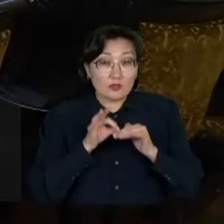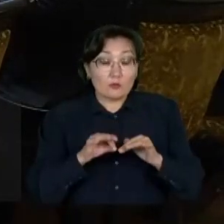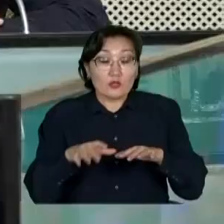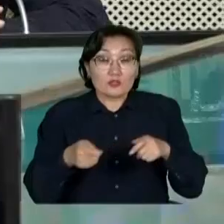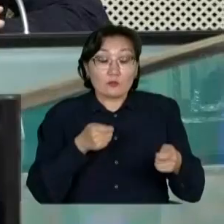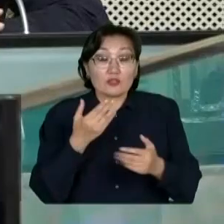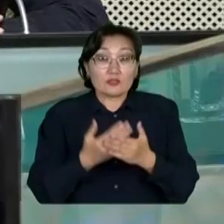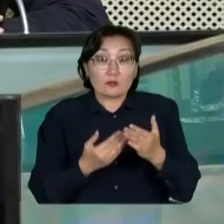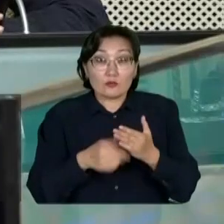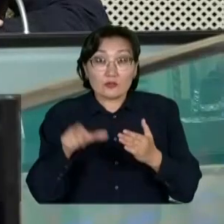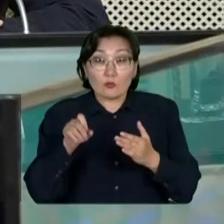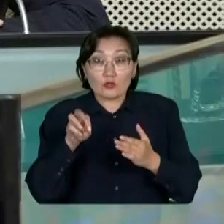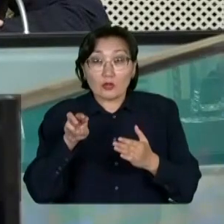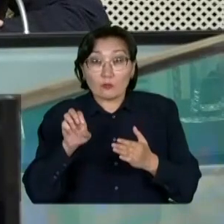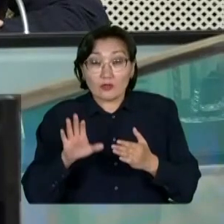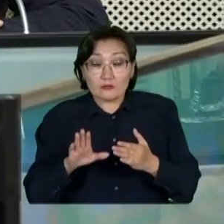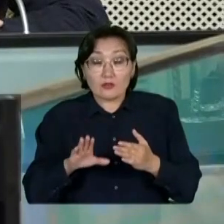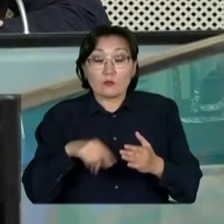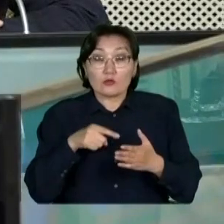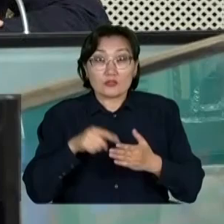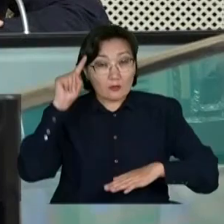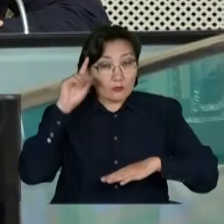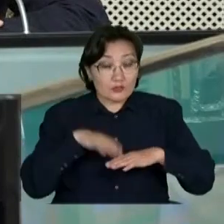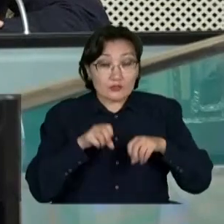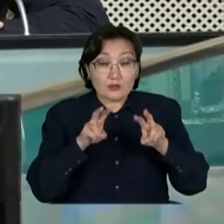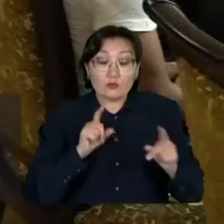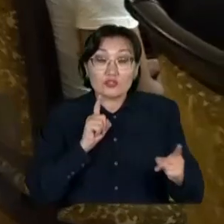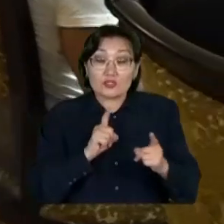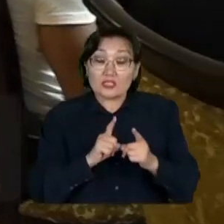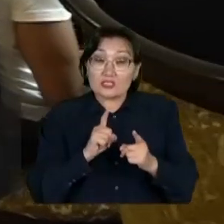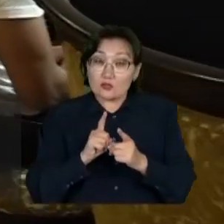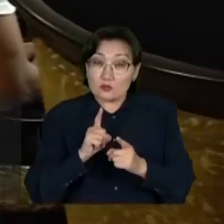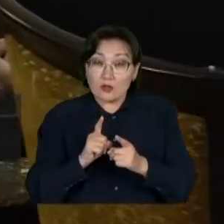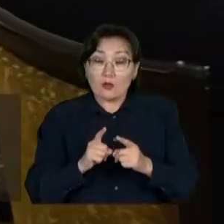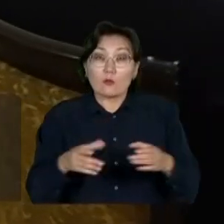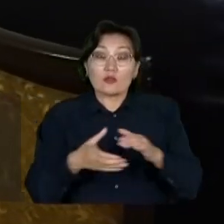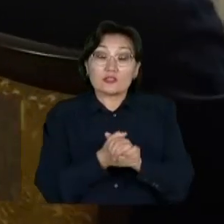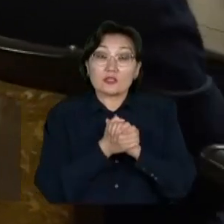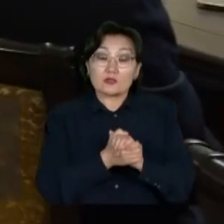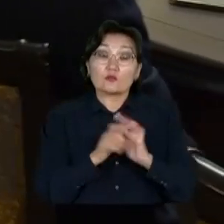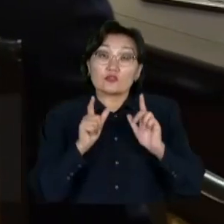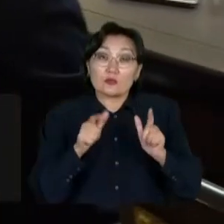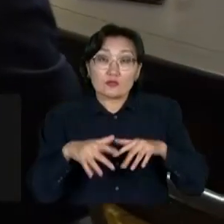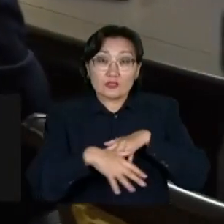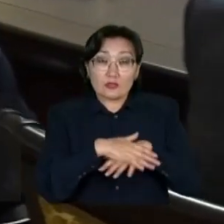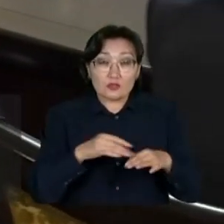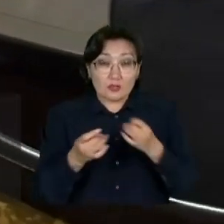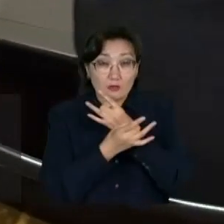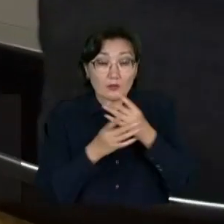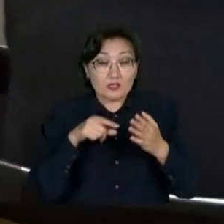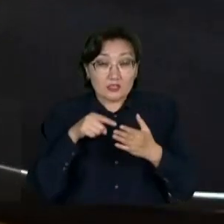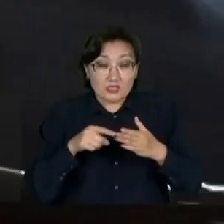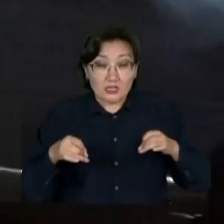Президент кеңесшісі Мәлік Отарбаев пен мегаполис әкімдігінің өкілдері де бас қосқан кездесуде бірлік пен ынтымақтастық қоғамдық мәдениет